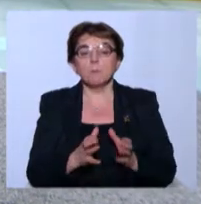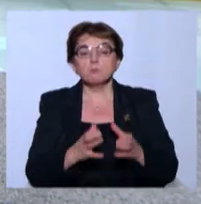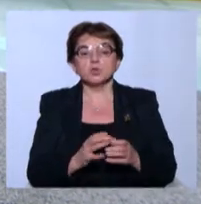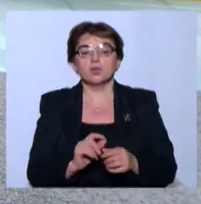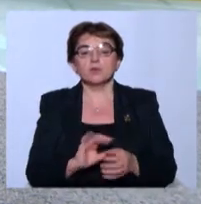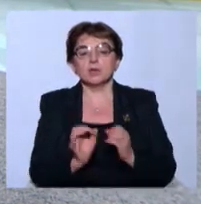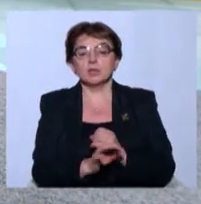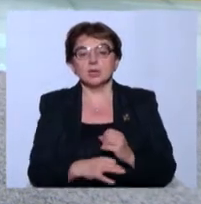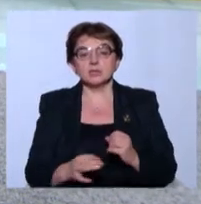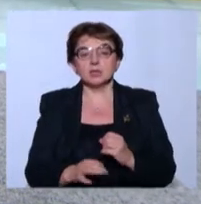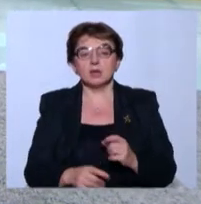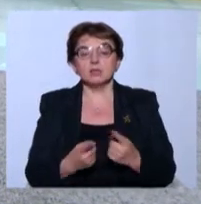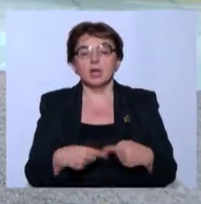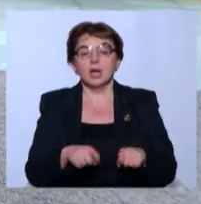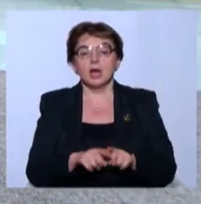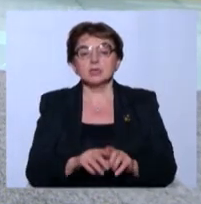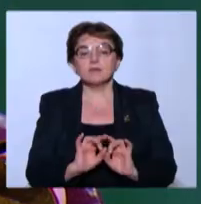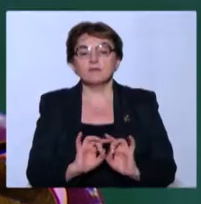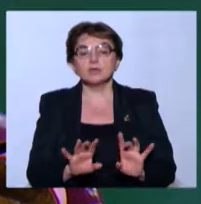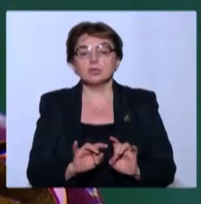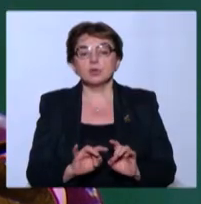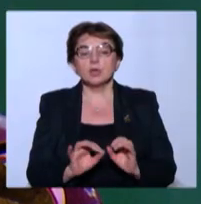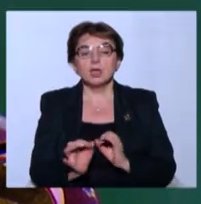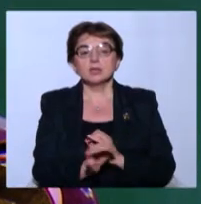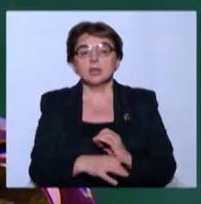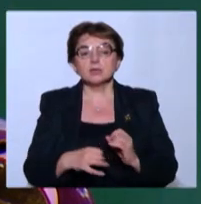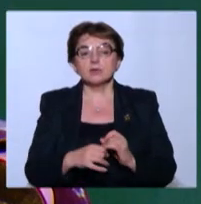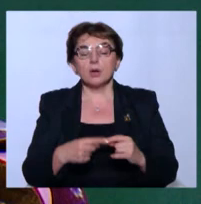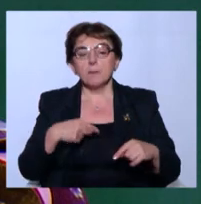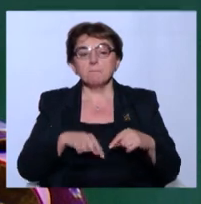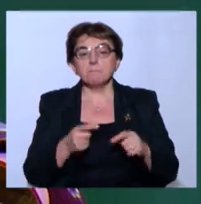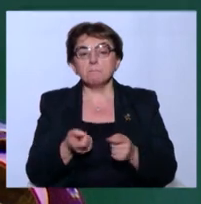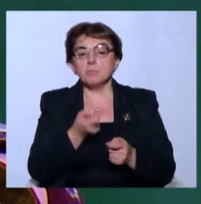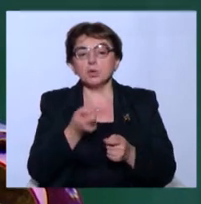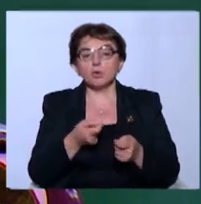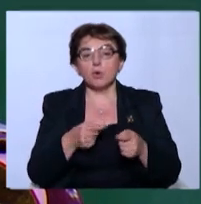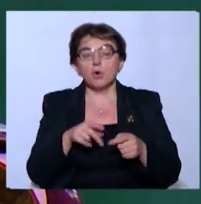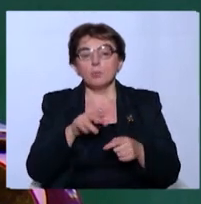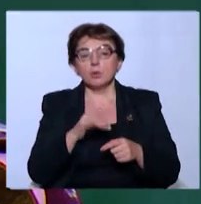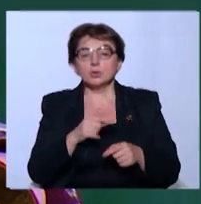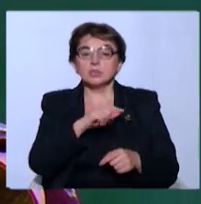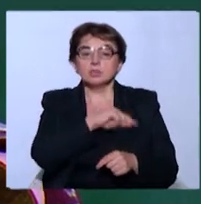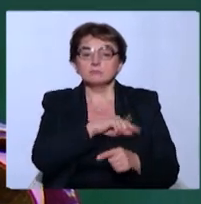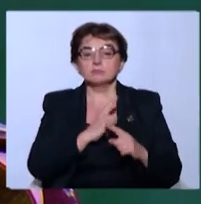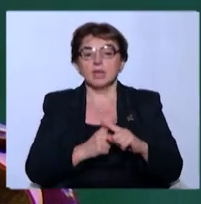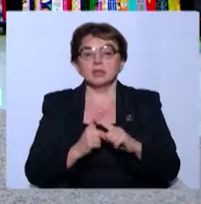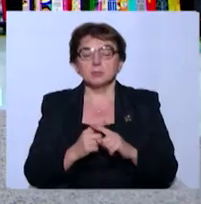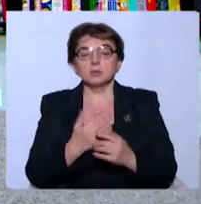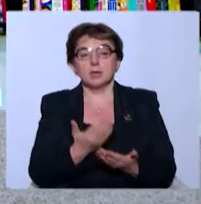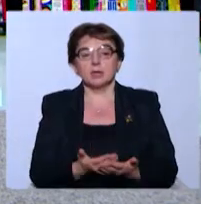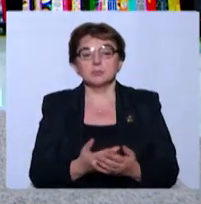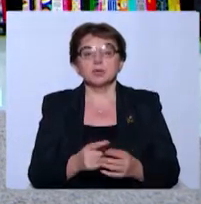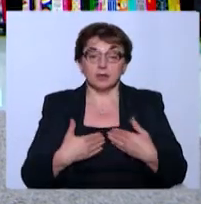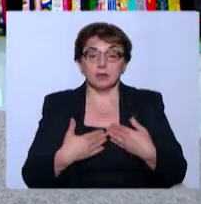ნაწლავი და ასევე გავისაუბრეთ ნაწლაური მიკროფლორის დადებითი მხარეების შესახებ.